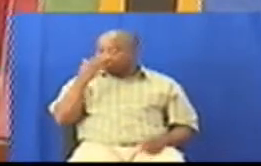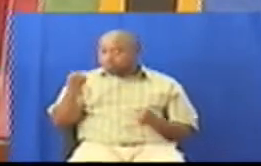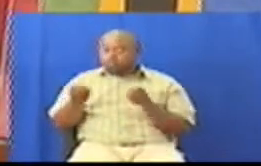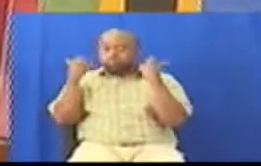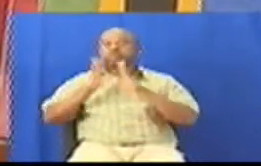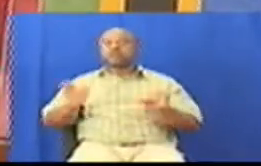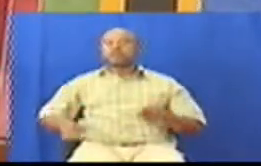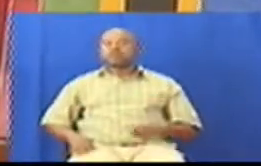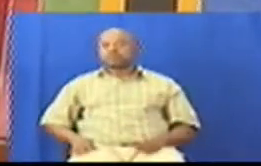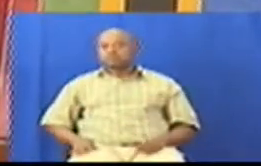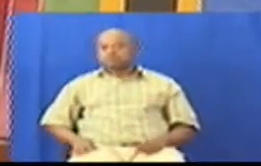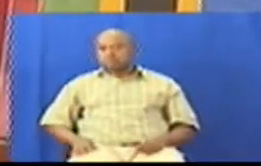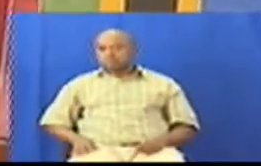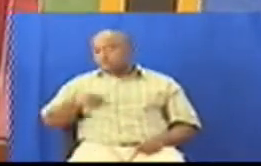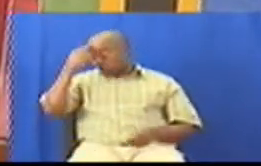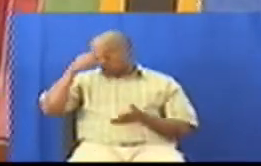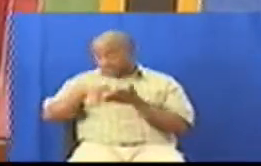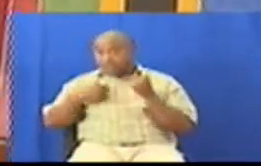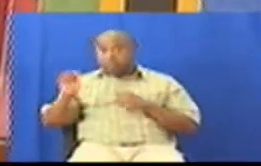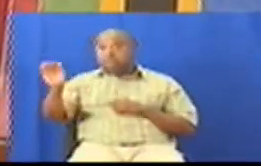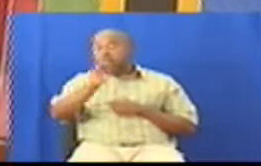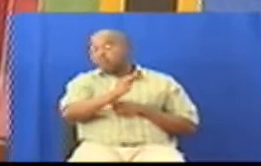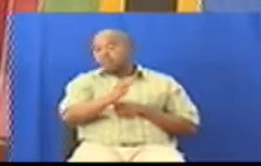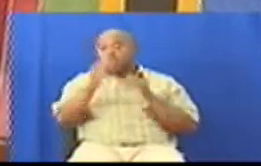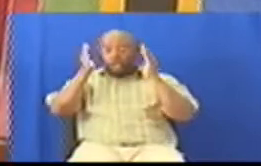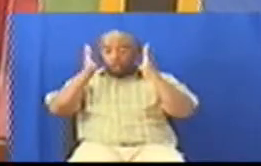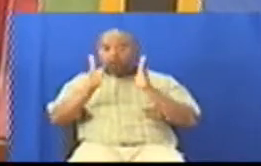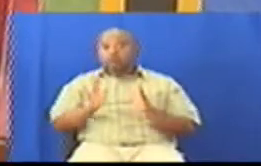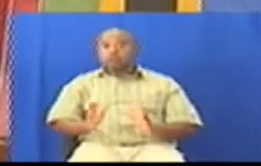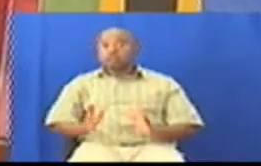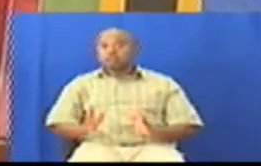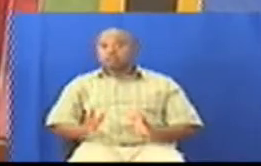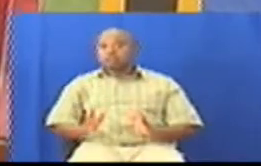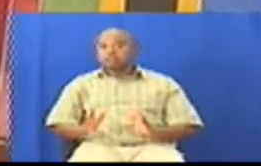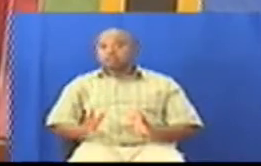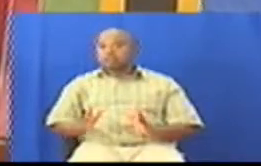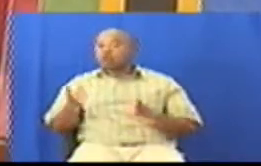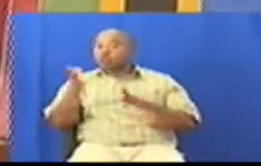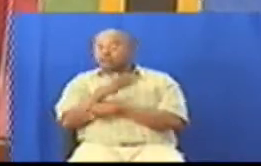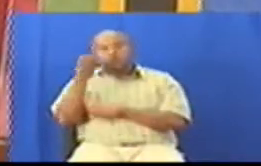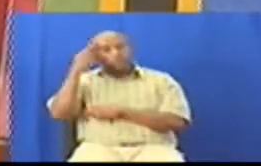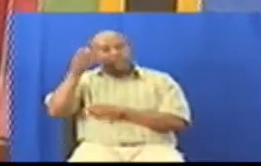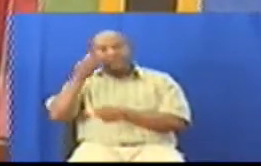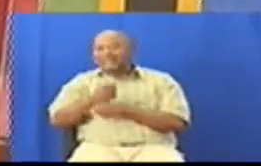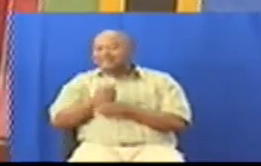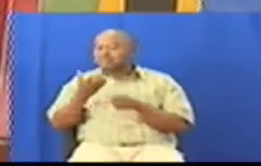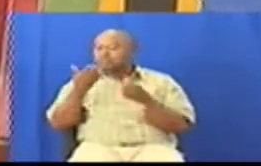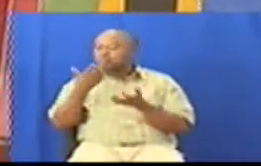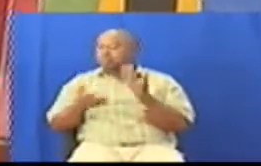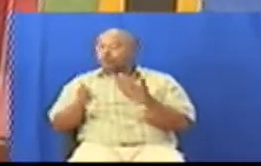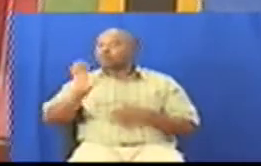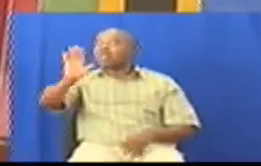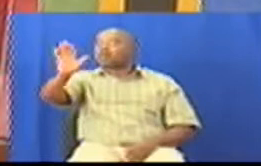Na ndio maana wakati tunaingia hapa nimewaambia wabunge, ukipata ugonjwa huu, hii ni kazi ya mikono yako. Mikisafi wa mikono yako ndio